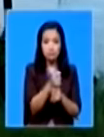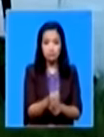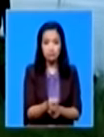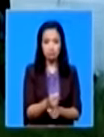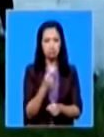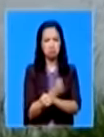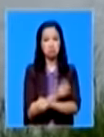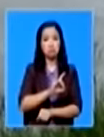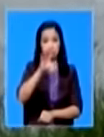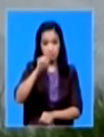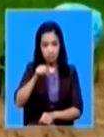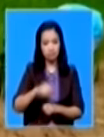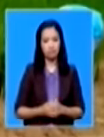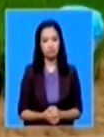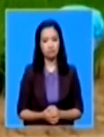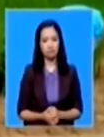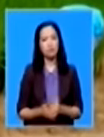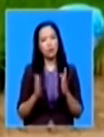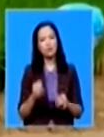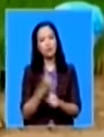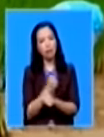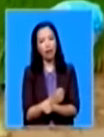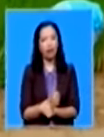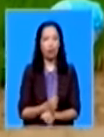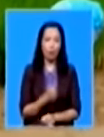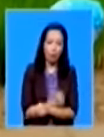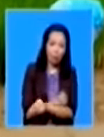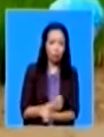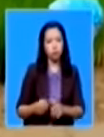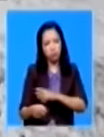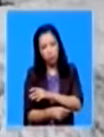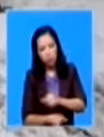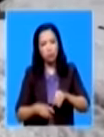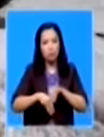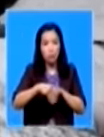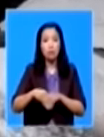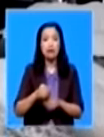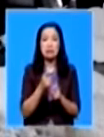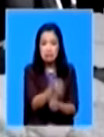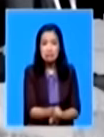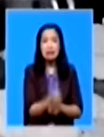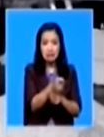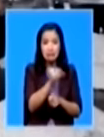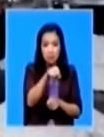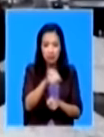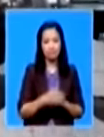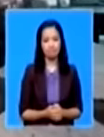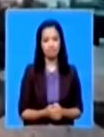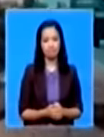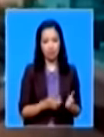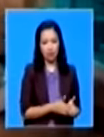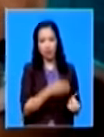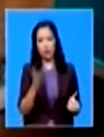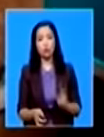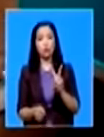งงานอย่างเดียวไงใช้เกษตรกรออกแรงทำไร่ทำนาทำนองเนี่ยพอไทยแลนด์